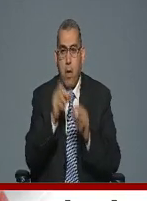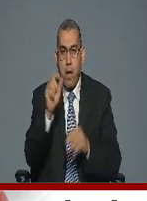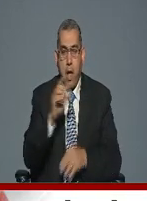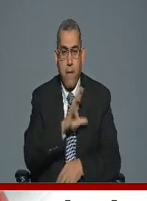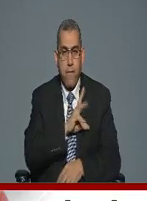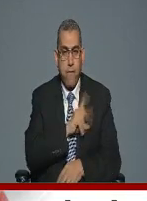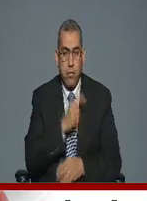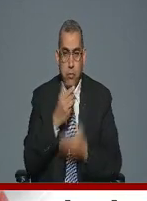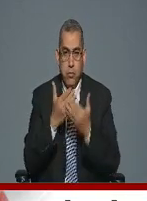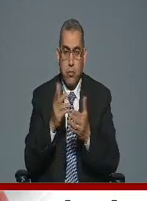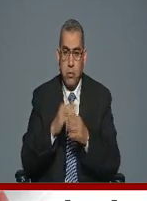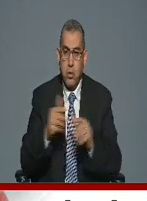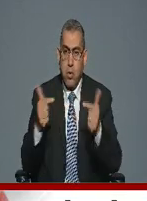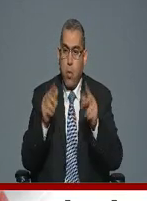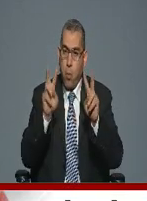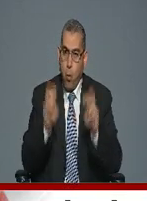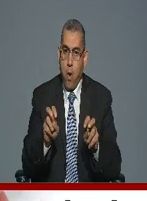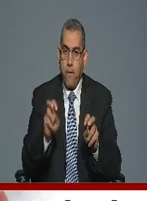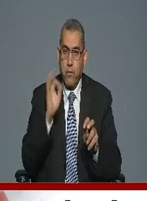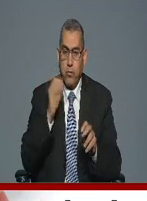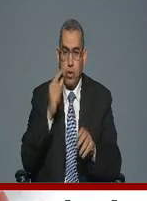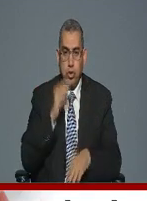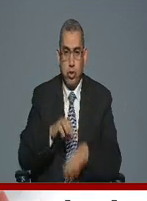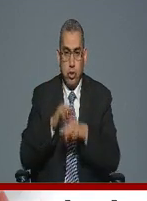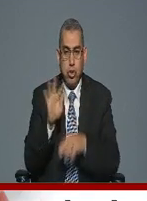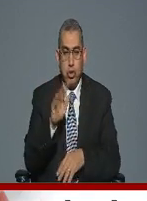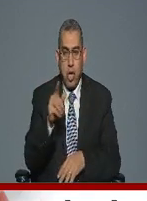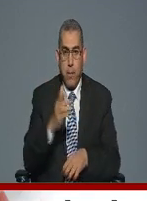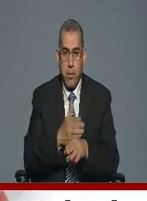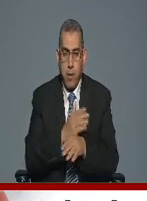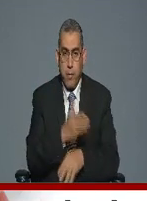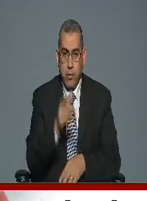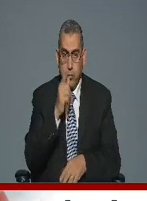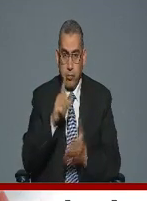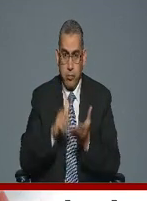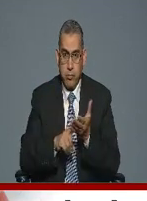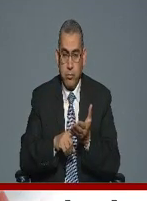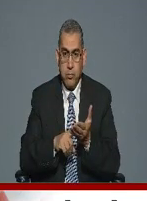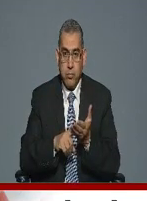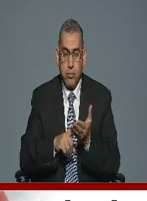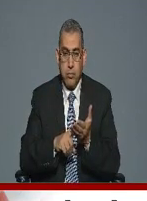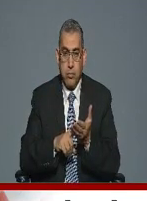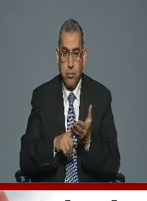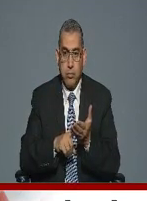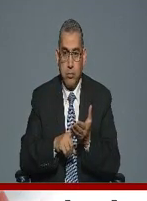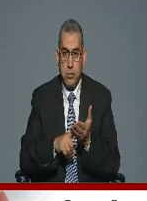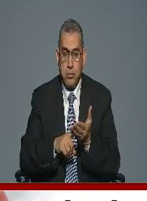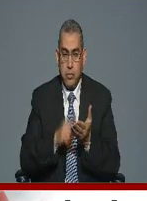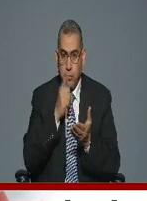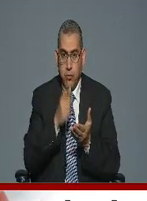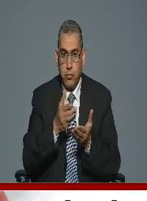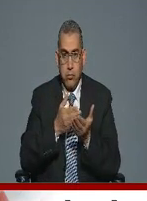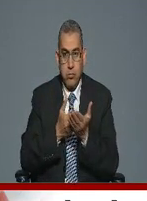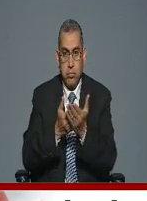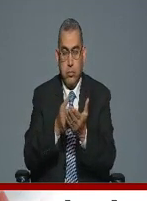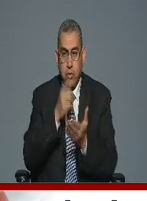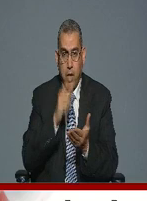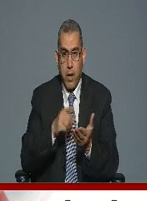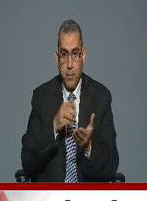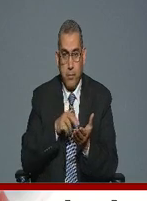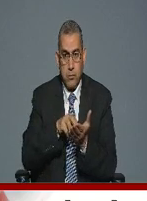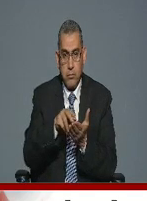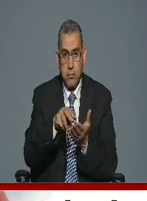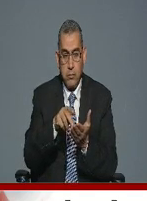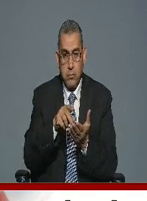ووقف الصراع حتى لا يتشعب أكثر من ذلك، وأن تقود الطريق لكي تؤدي إلى